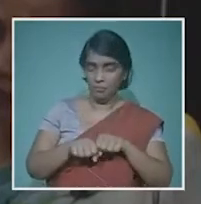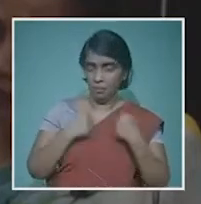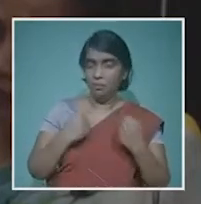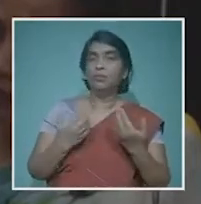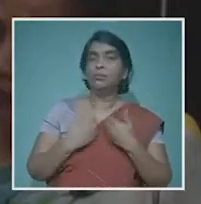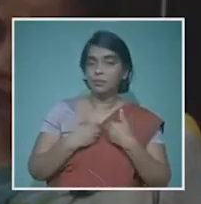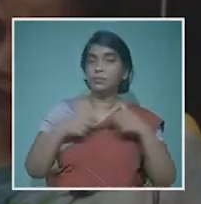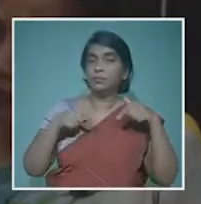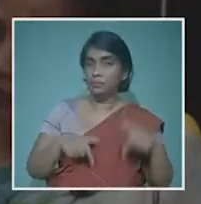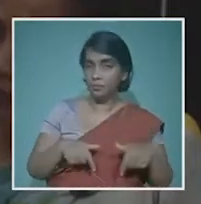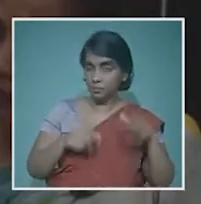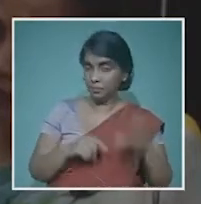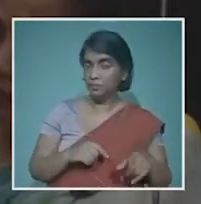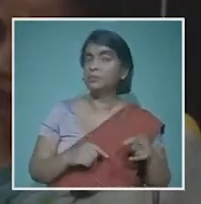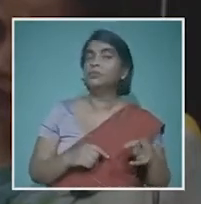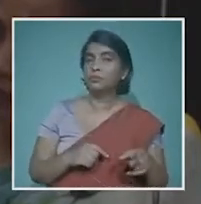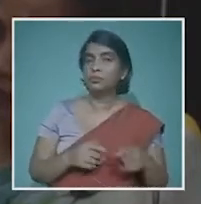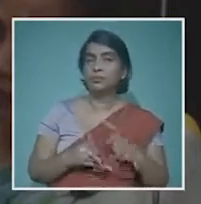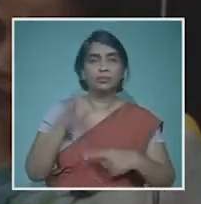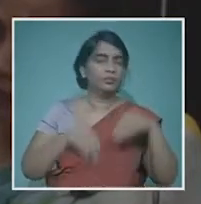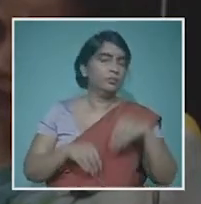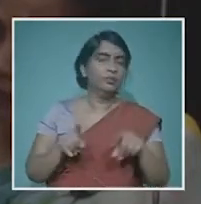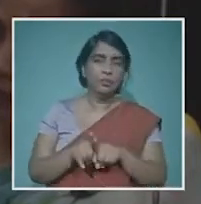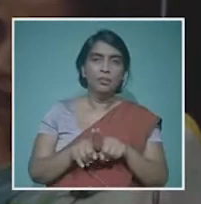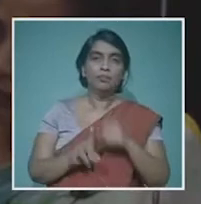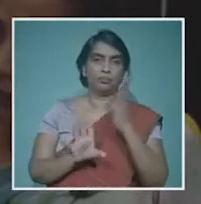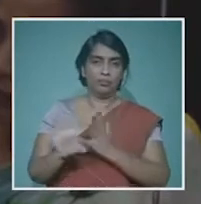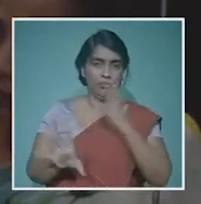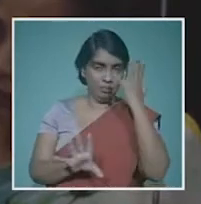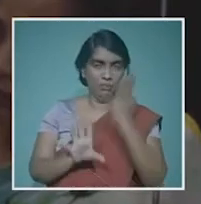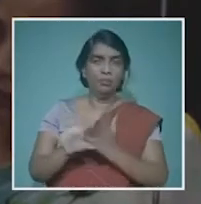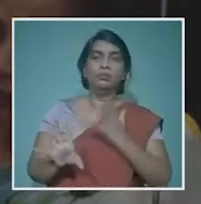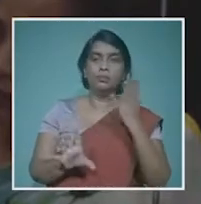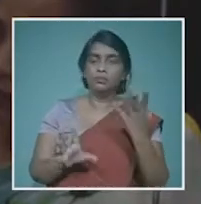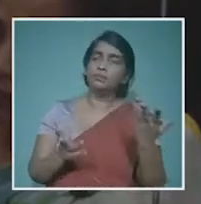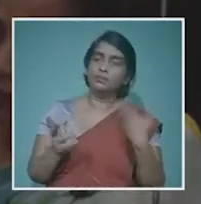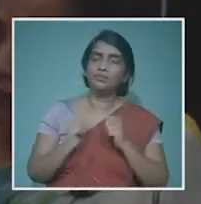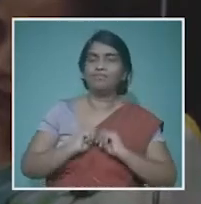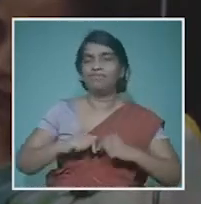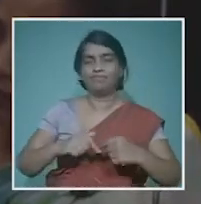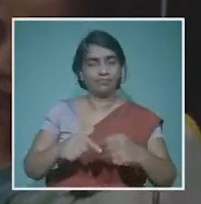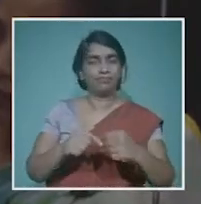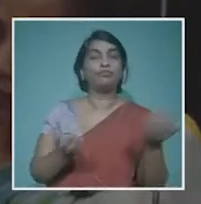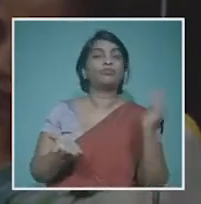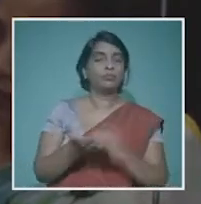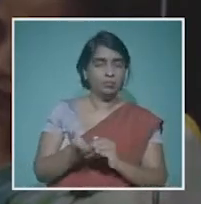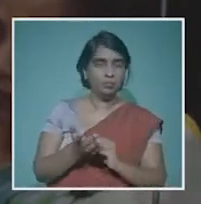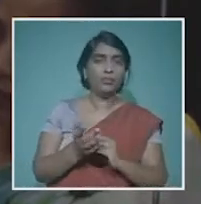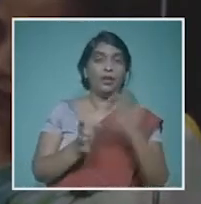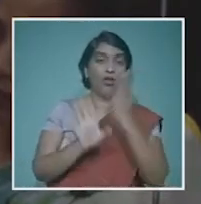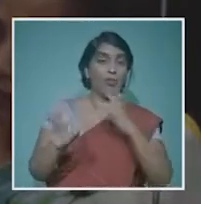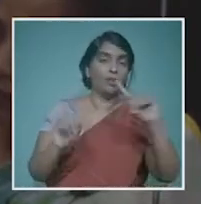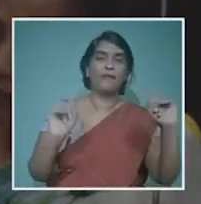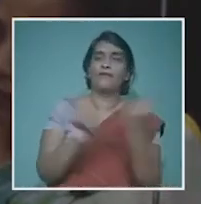ape danata thibena ape chanda kramaya anu ai pahakata sarayak api mokak hari karagena yanawa aapahu ඊළඟ පහේදී